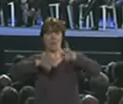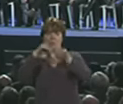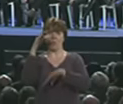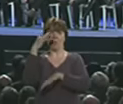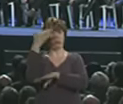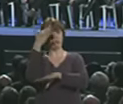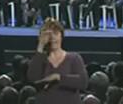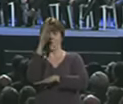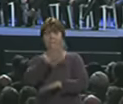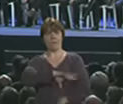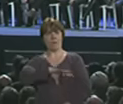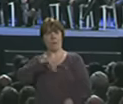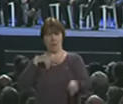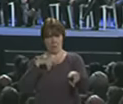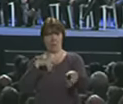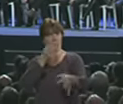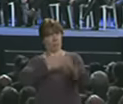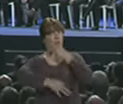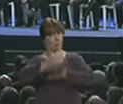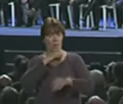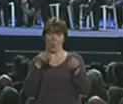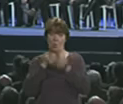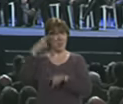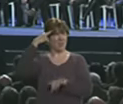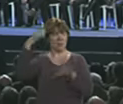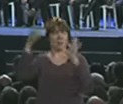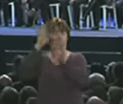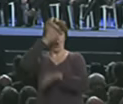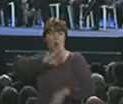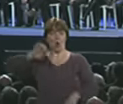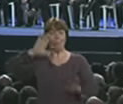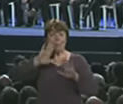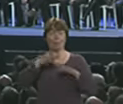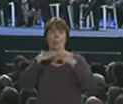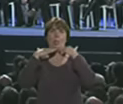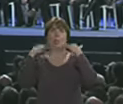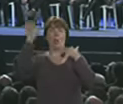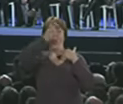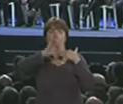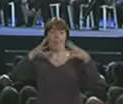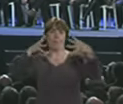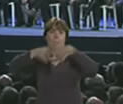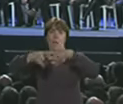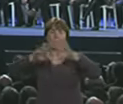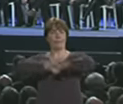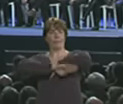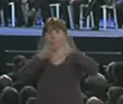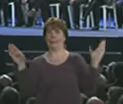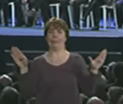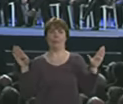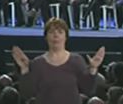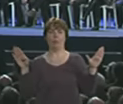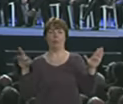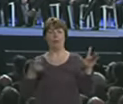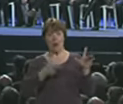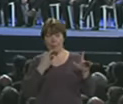française. Ils nous ont dit, nous croyons en l'Europe, mais nous ne voulons plus d'une Europe passoire. Nous voulons que de nouveau vous